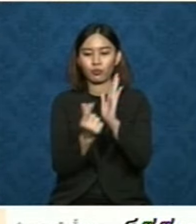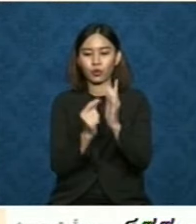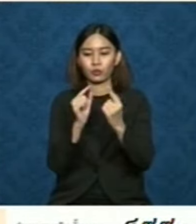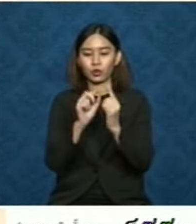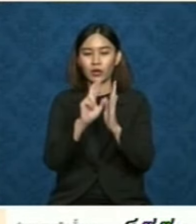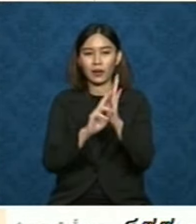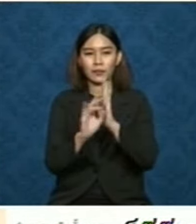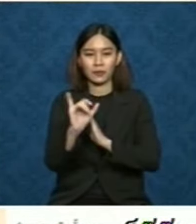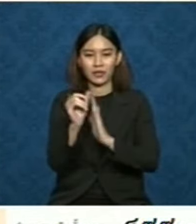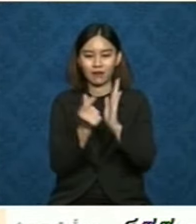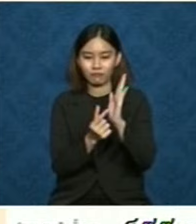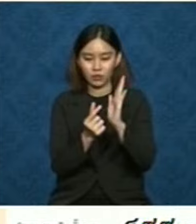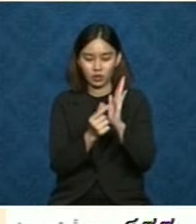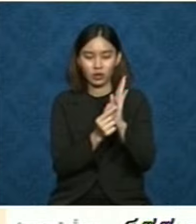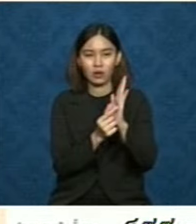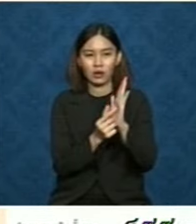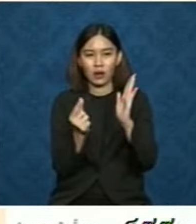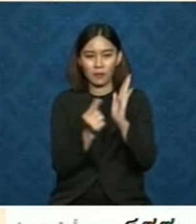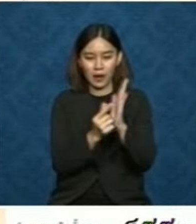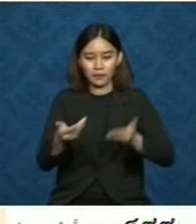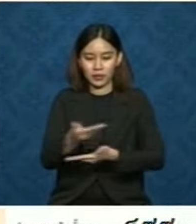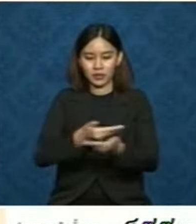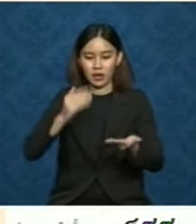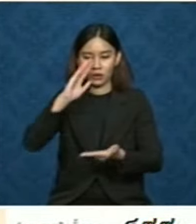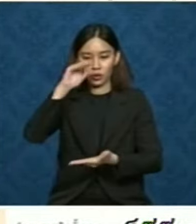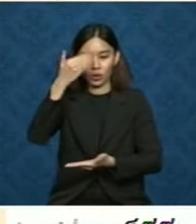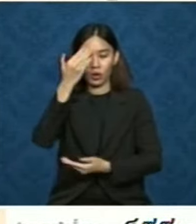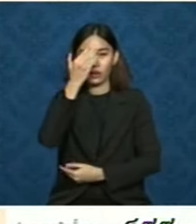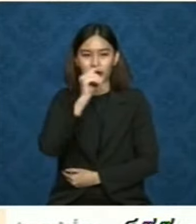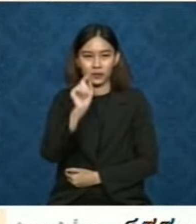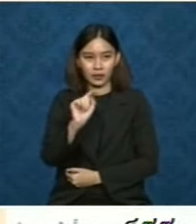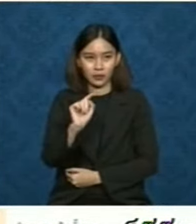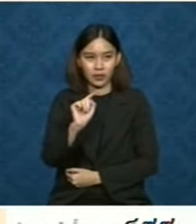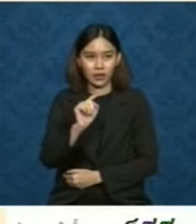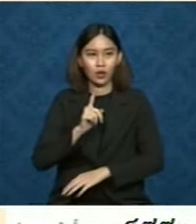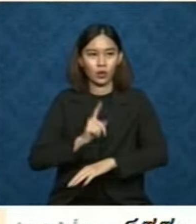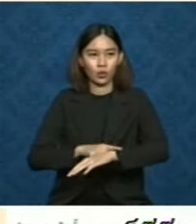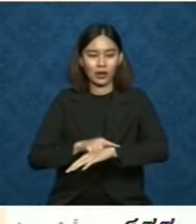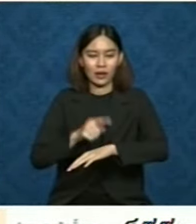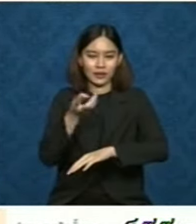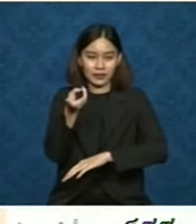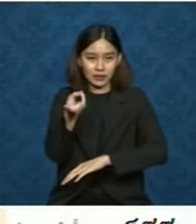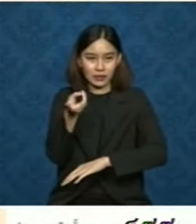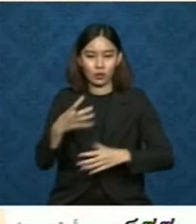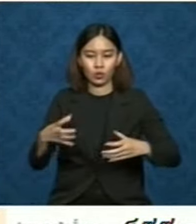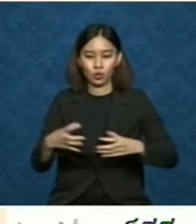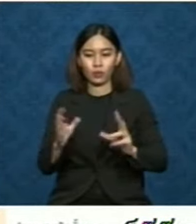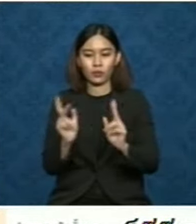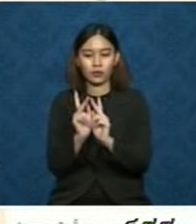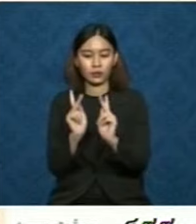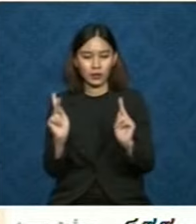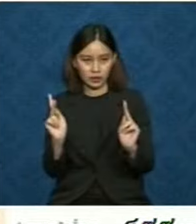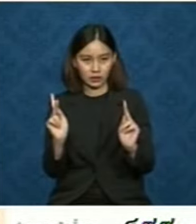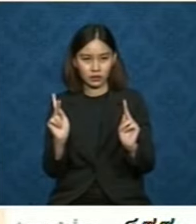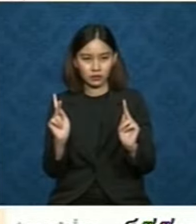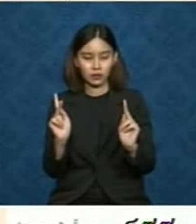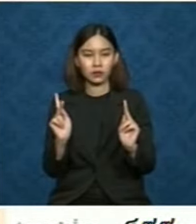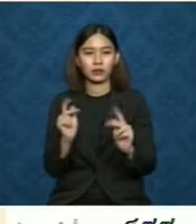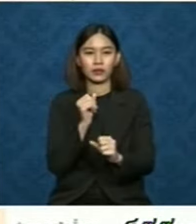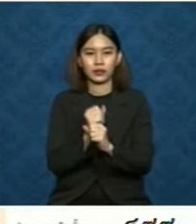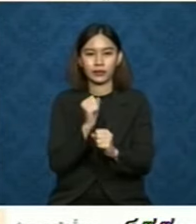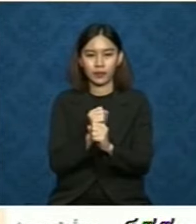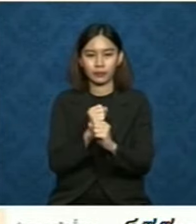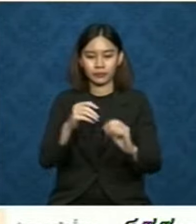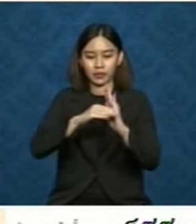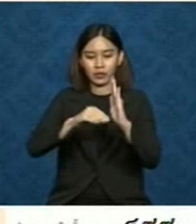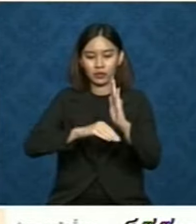วาระขึ้นมาพิจารณาก่อนนะครับเพราะว่าเป็นเรื่องที่ต้องใช้เวลาไม่มากแลคณะกรรมการจะได้เอ่อดำเนินการ